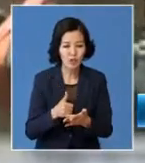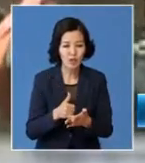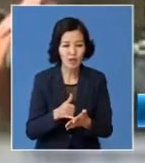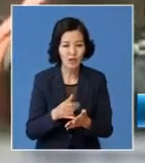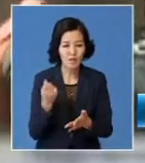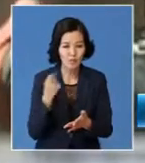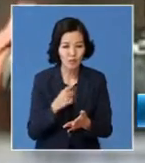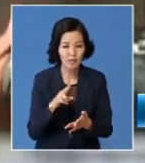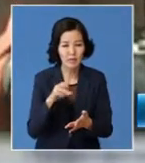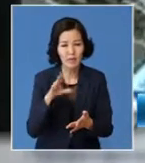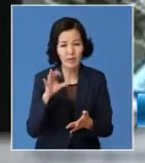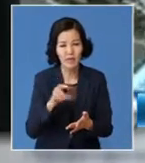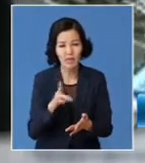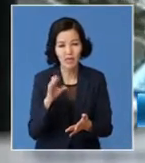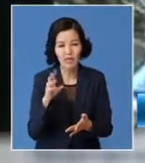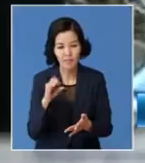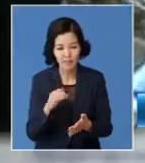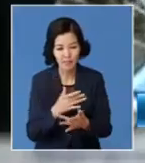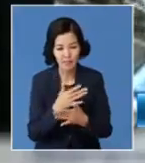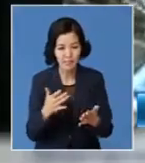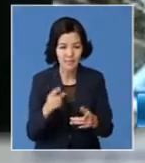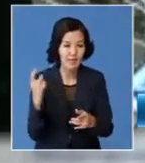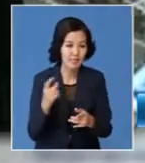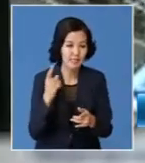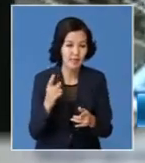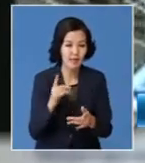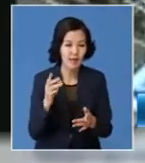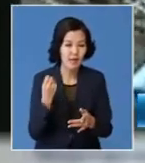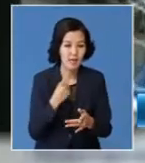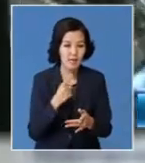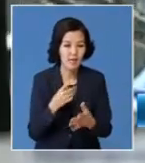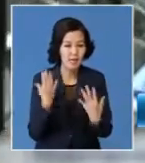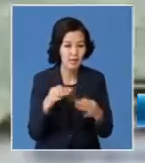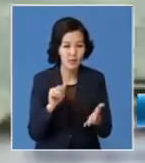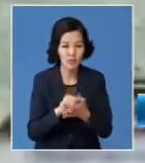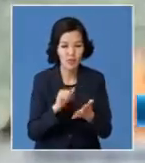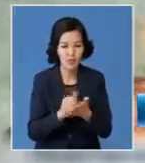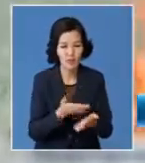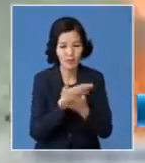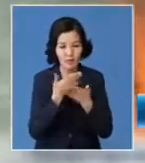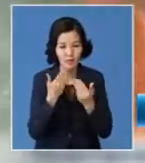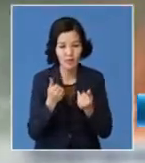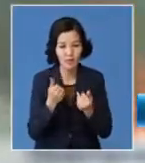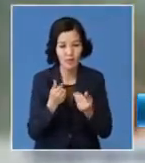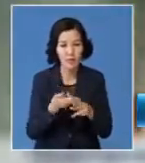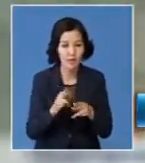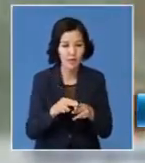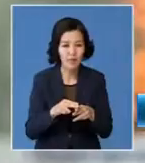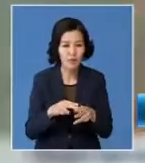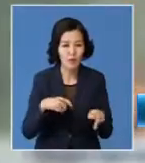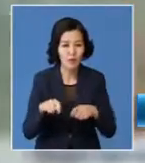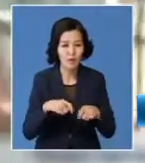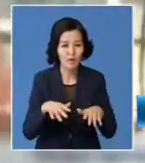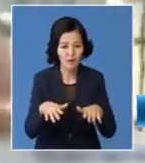водки, пива, бренди и шампанского. У владельцев алкогольной продукции не оказалось на нее разрешительных документов, поэтому товар был